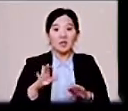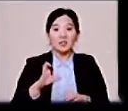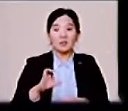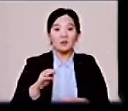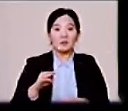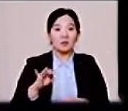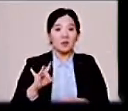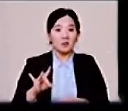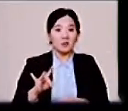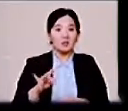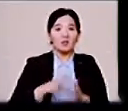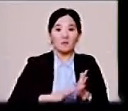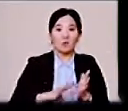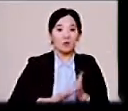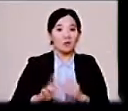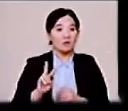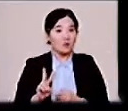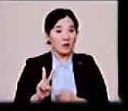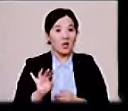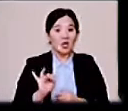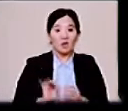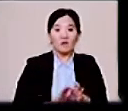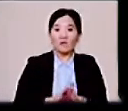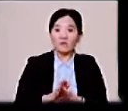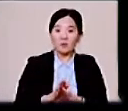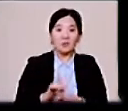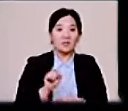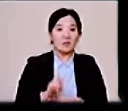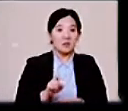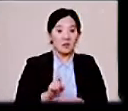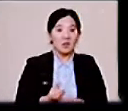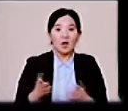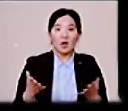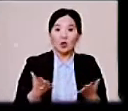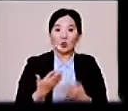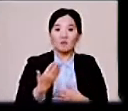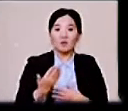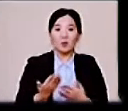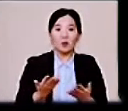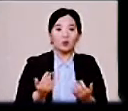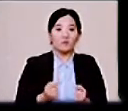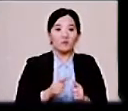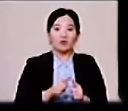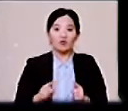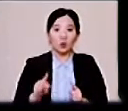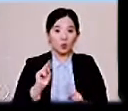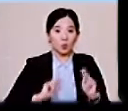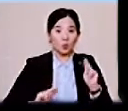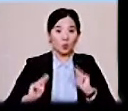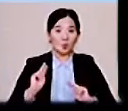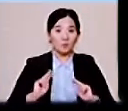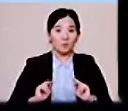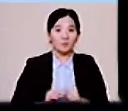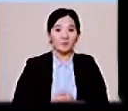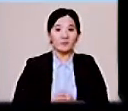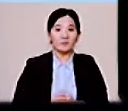на 92 странице, и выполнить те задания, которые вы получили в течение урока.